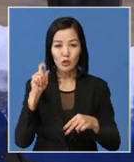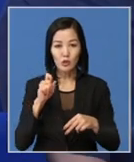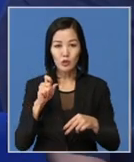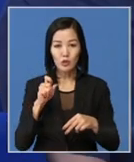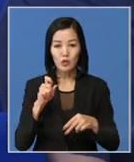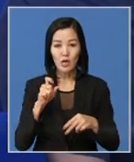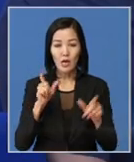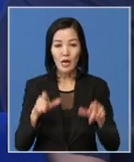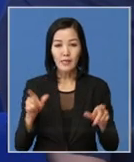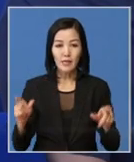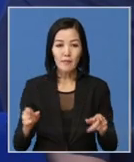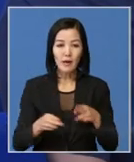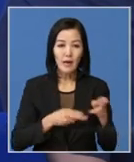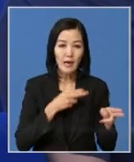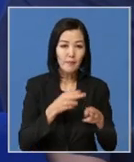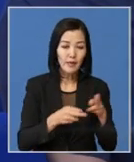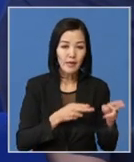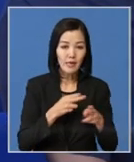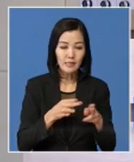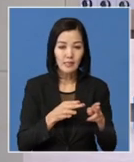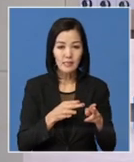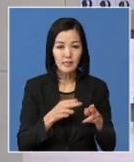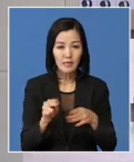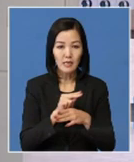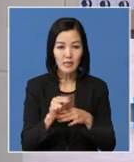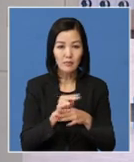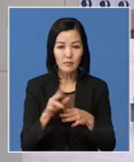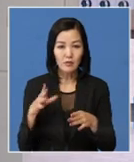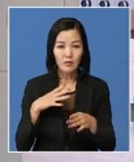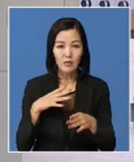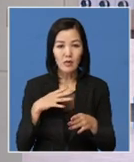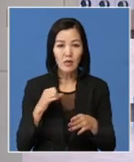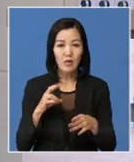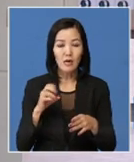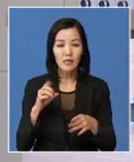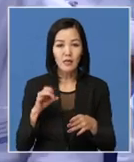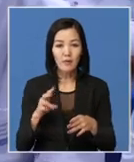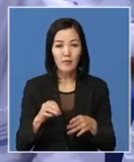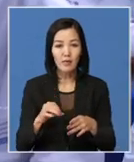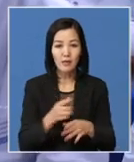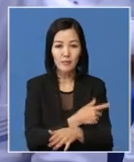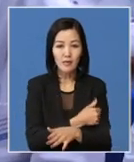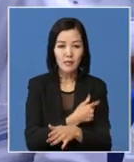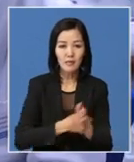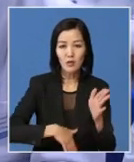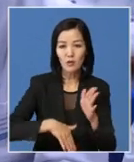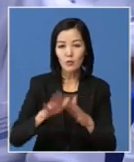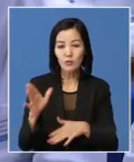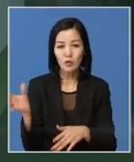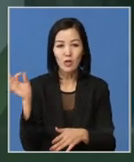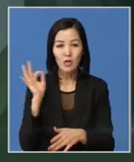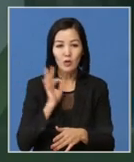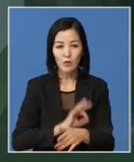тік тұрғызды. Сүйектер мен буындардың ауруларын емдеуде Анарбек Монгол медицинадағы ең озық технологияларды